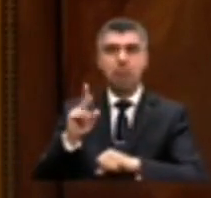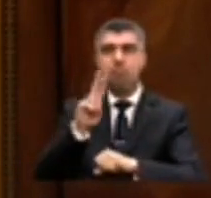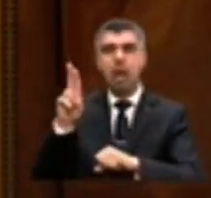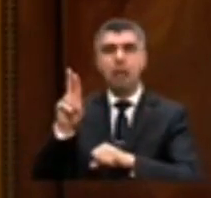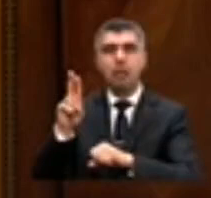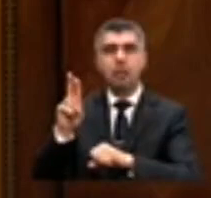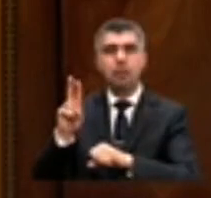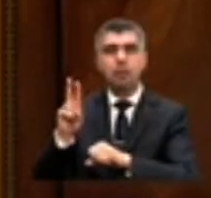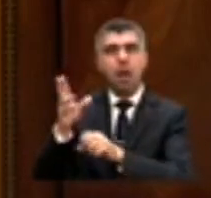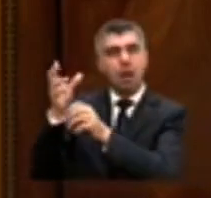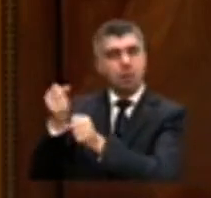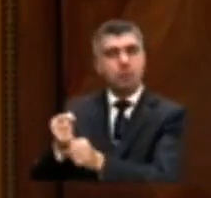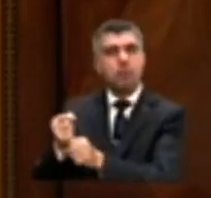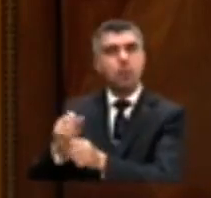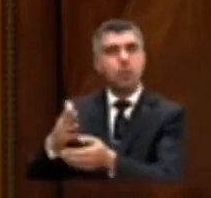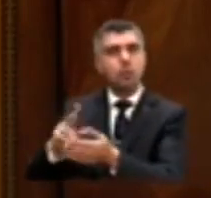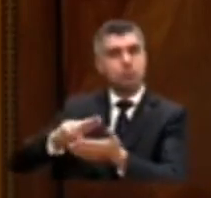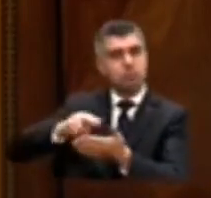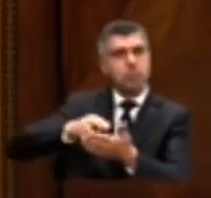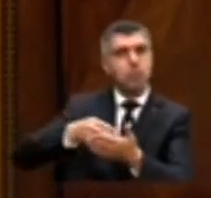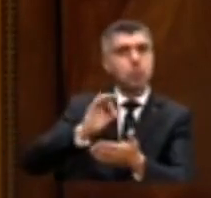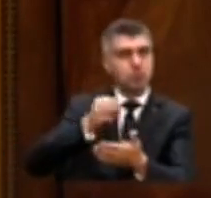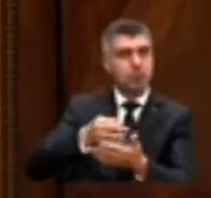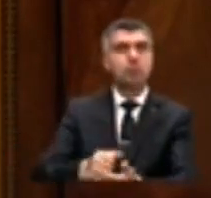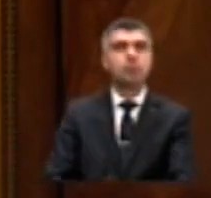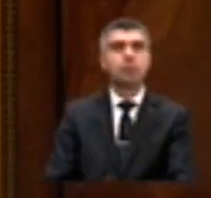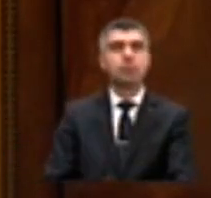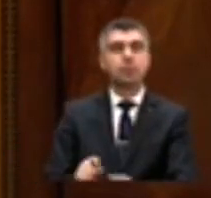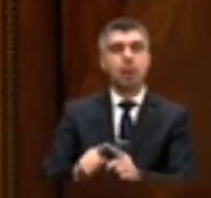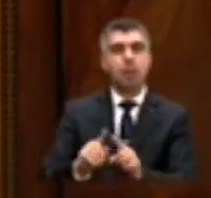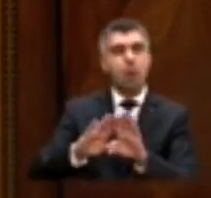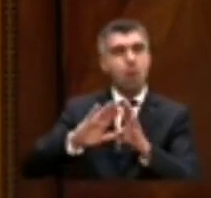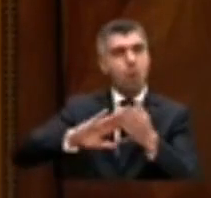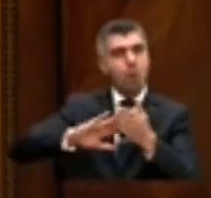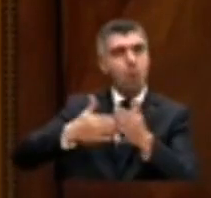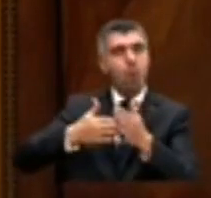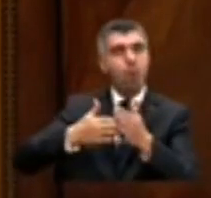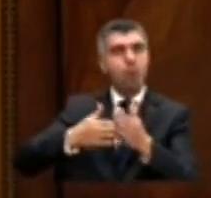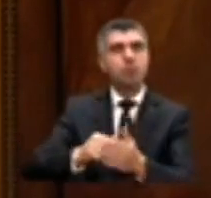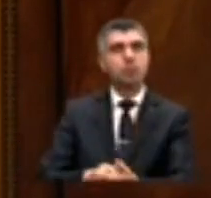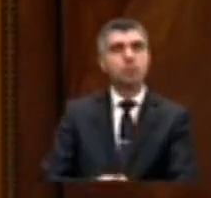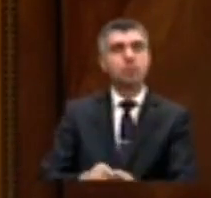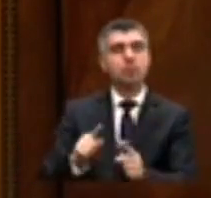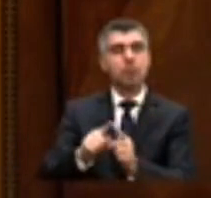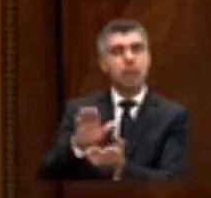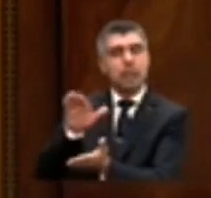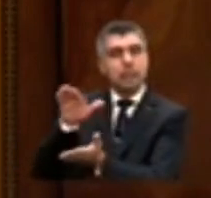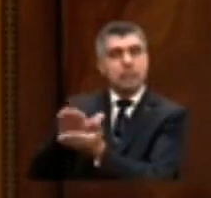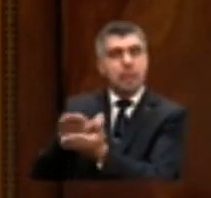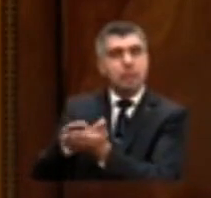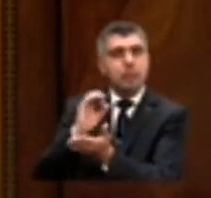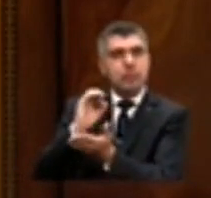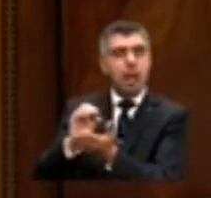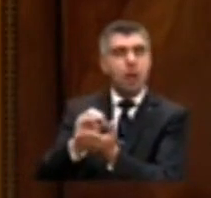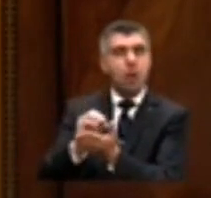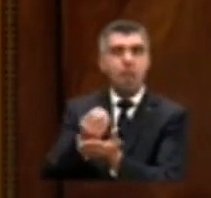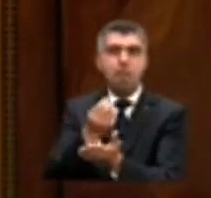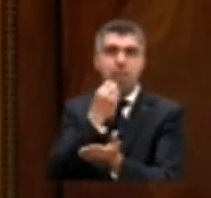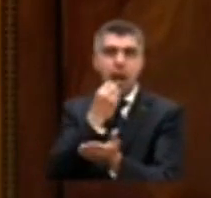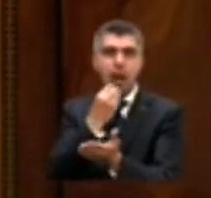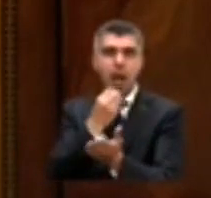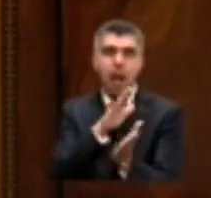إلى إحداث منظومة وطنية متكاملة تتعلق بالمخزون الاستراتيجي للمواد